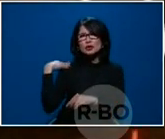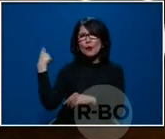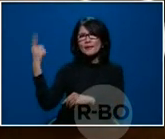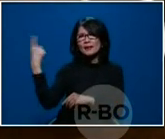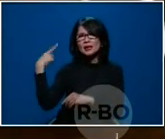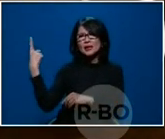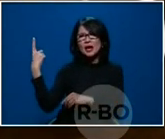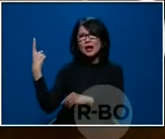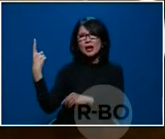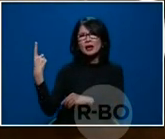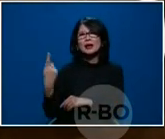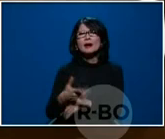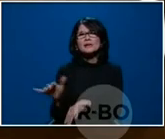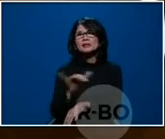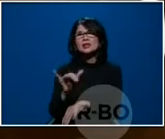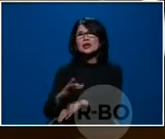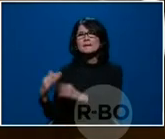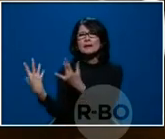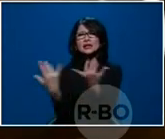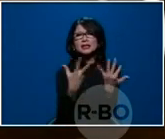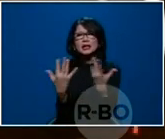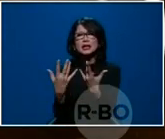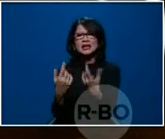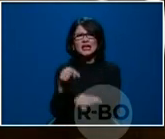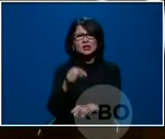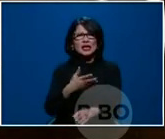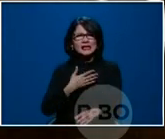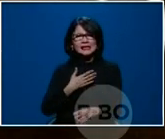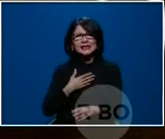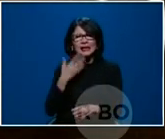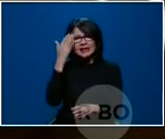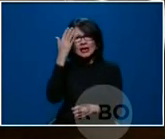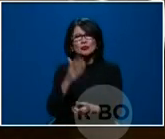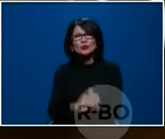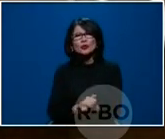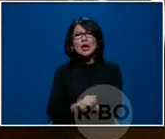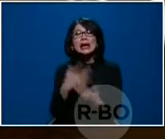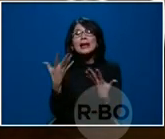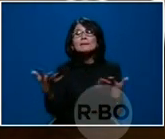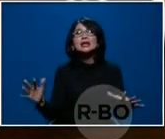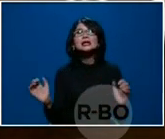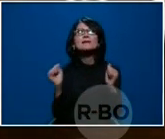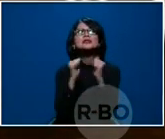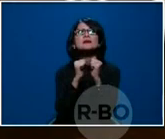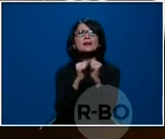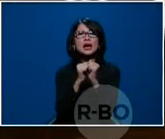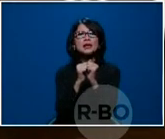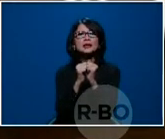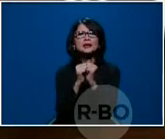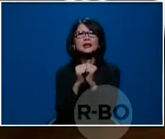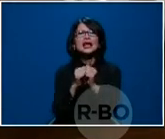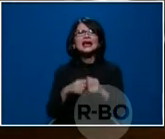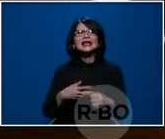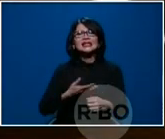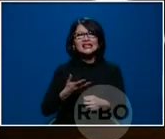bersama-sama dengan masyarakat di sinilah yang saya ingin Kenapa kita sepakat Mas Agus dengan saya mok Silvi ingin